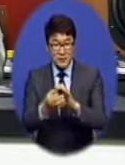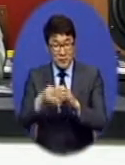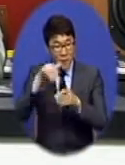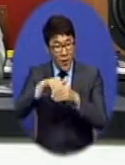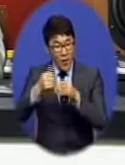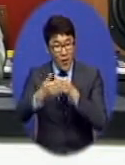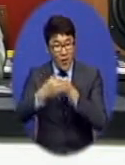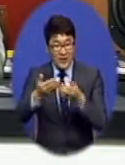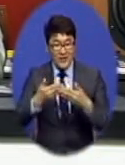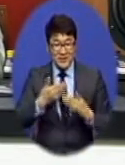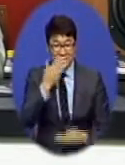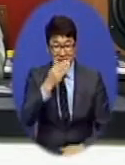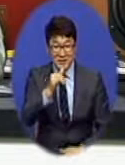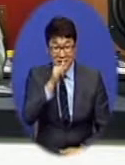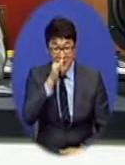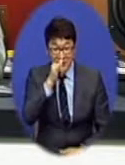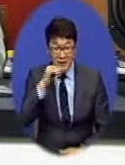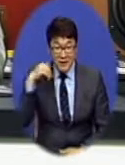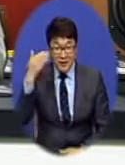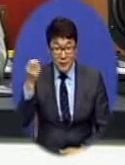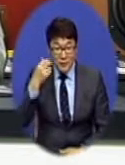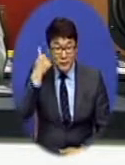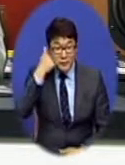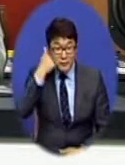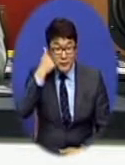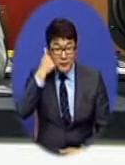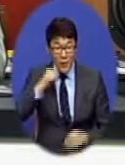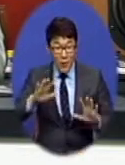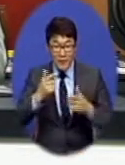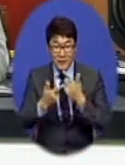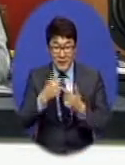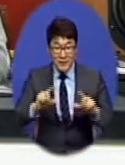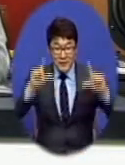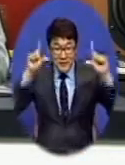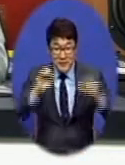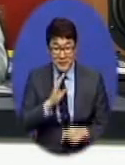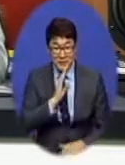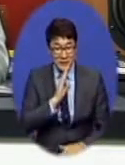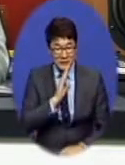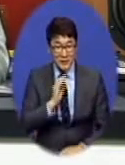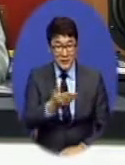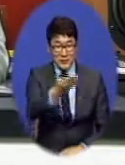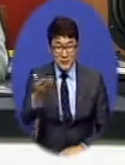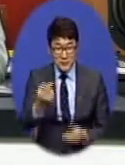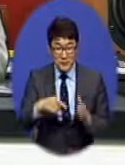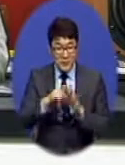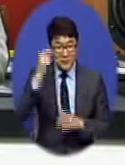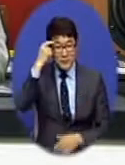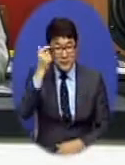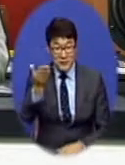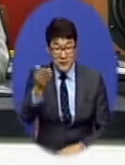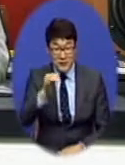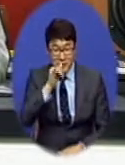투표는 진행됩니다 자 다음 오늘 레인보 게일이지 않습니까 그렇죠 자, 시청자 퀴즈죠